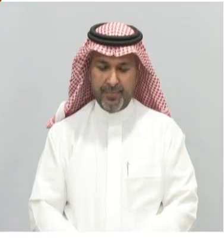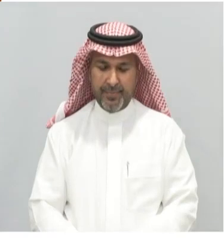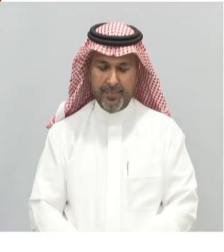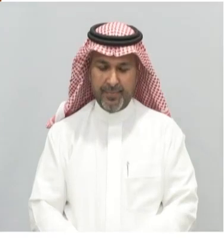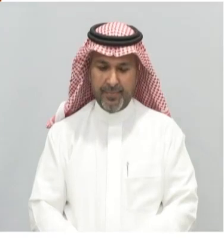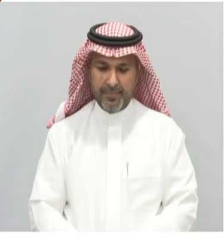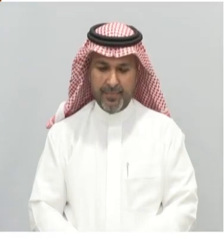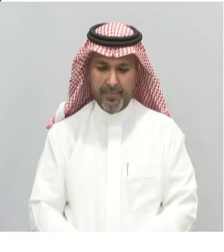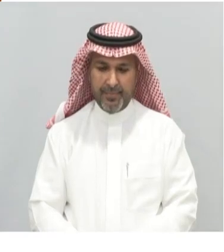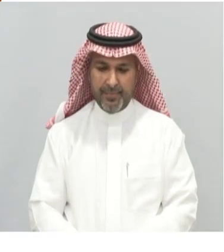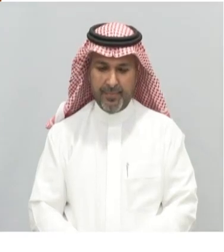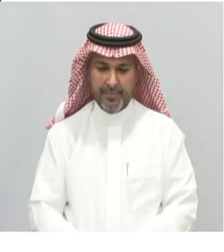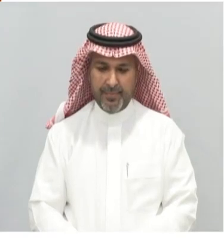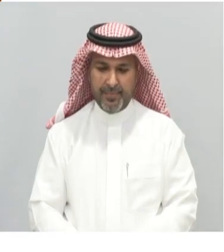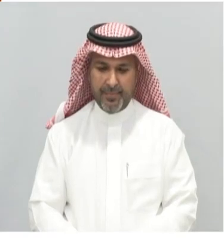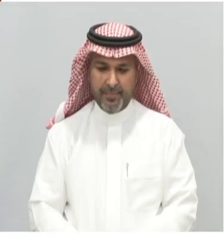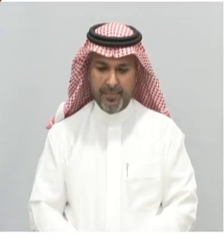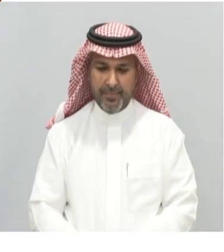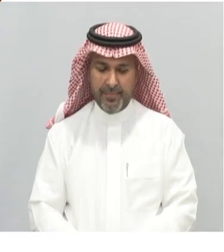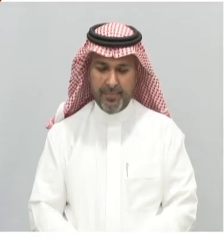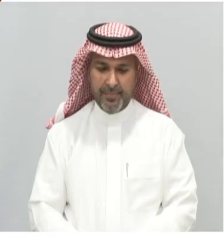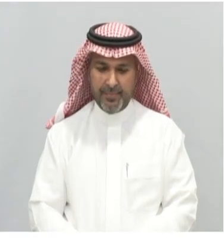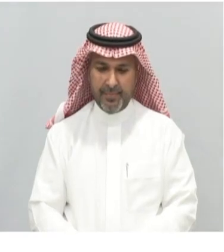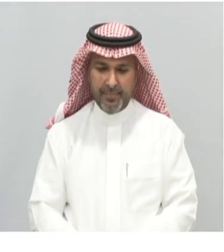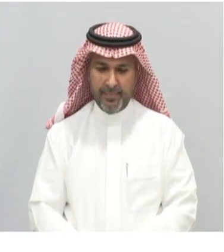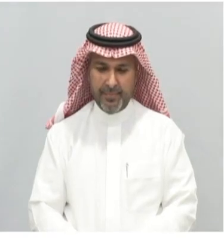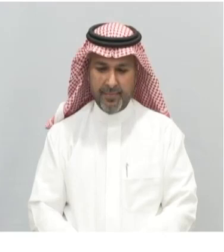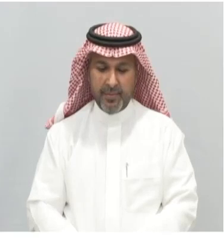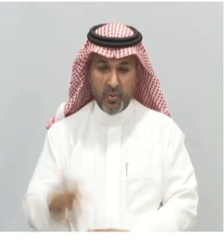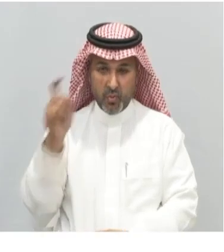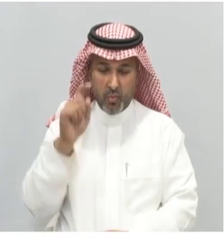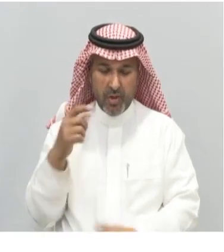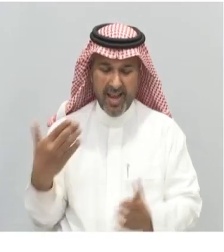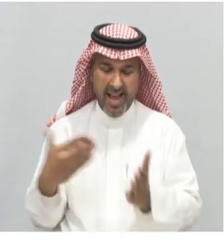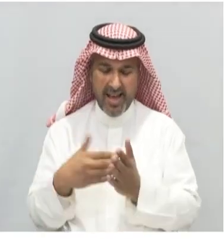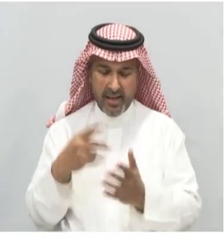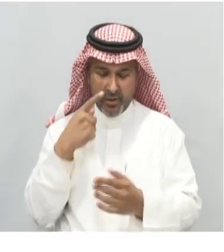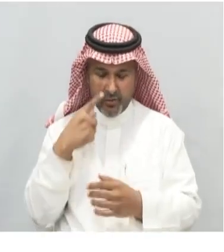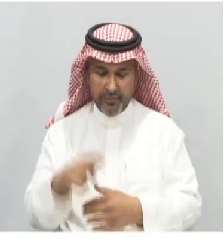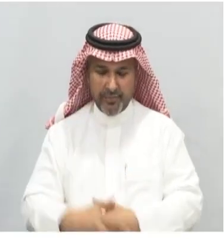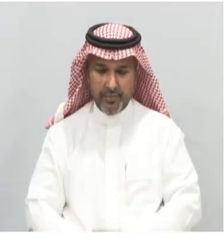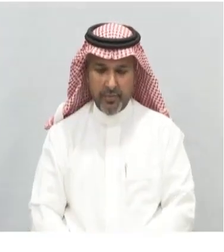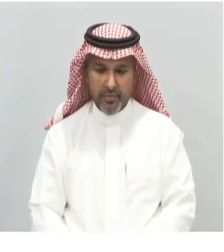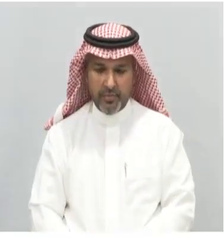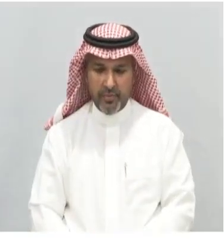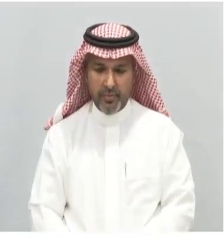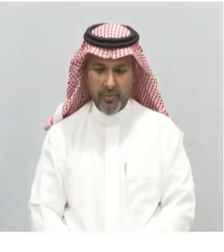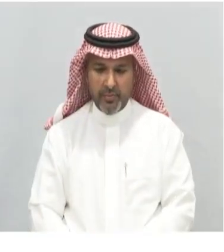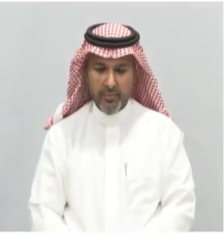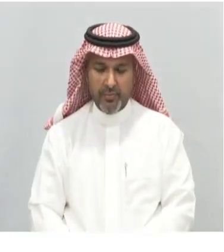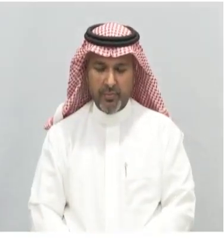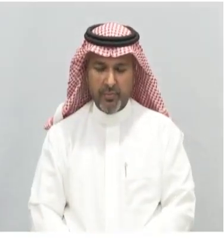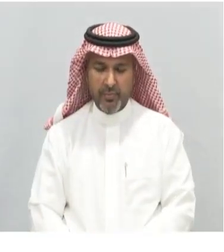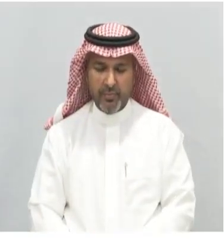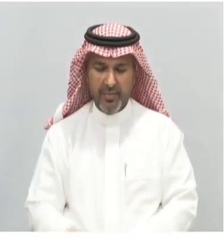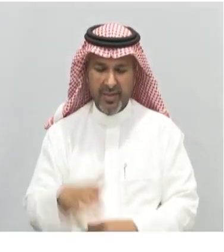صعبه مبدعين ابنائي وبناتي الان ننتقل الى اخر سؤال معنا في هذه الحصه بدا سته طلاب